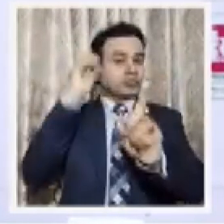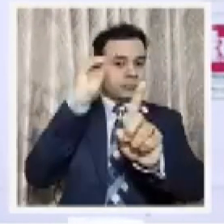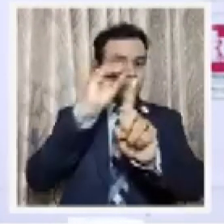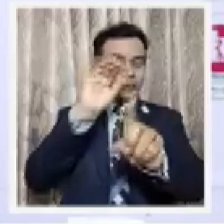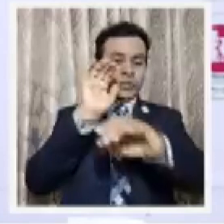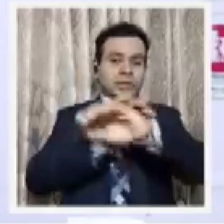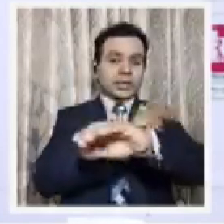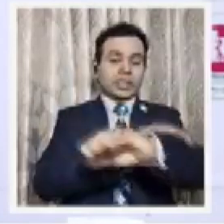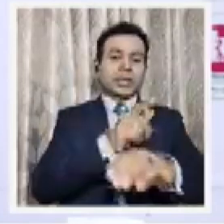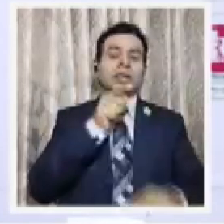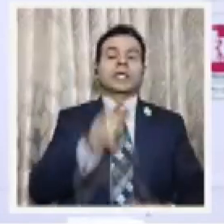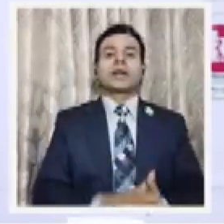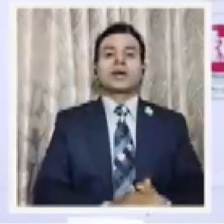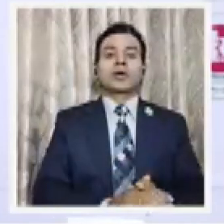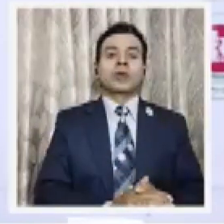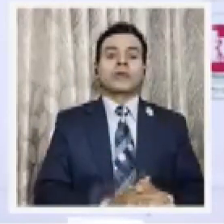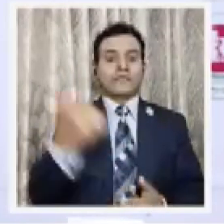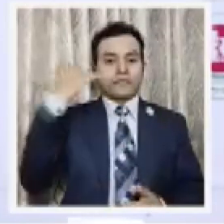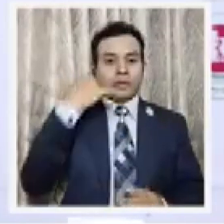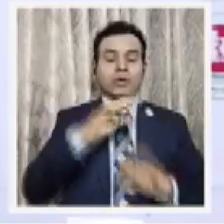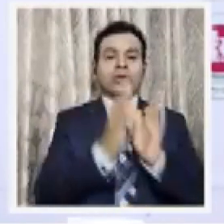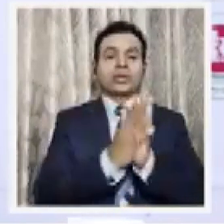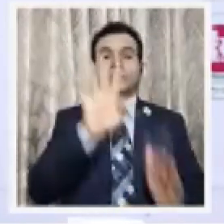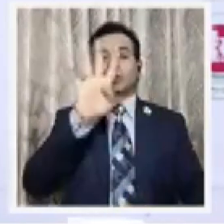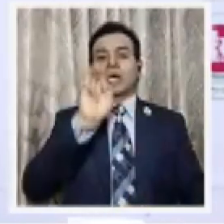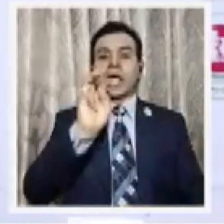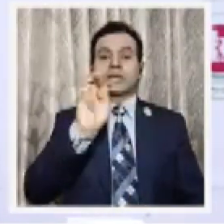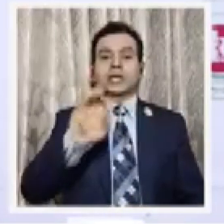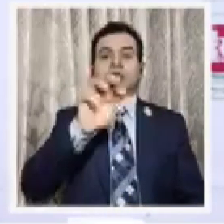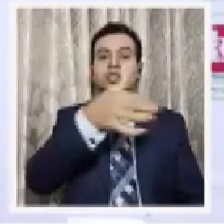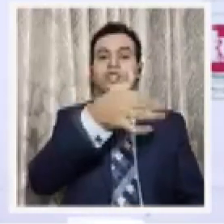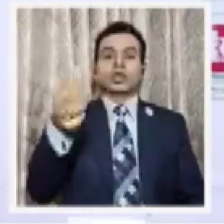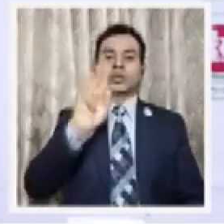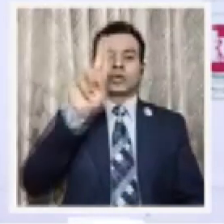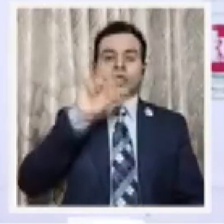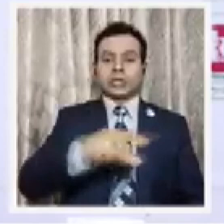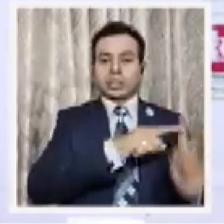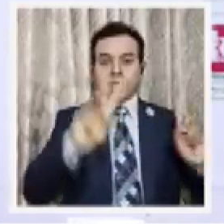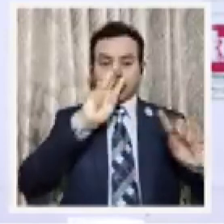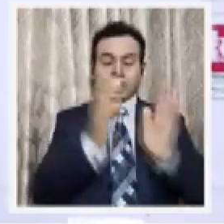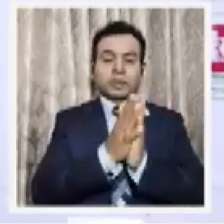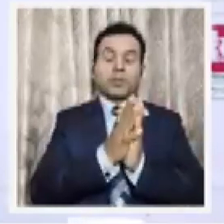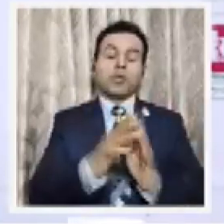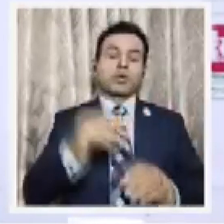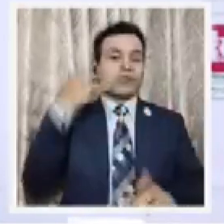টেলিমেডিসিন সেবায় 24 ঘন্টায় কোভিড-19 স্বাস্থ্যসেবা টেলিমেডিসিন সেবা দিয়ে নিয়েছেন